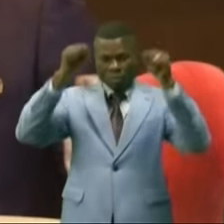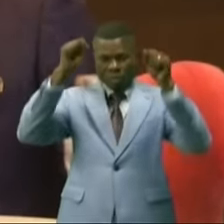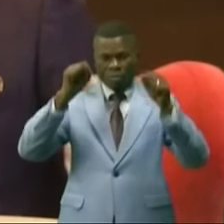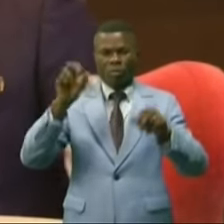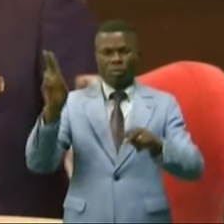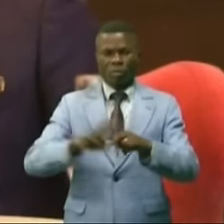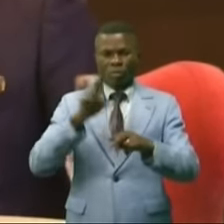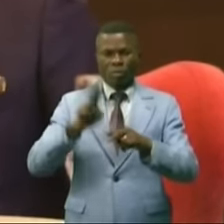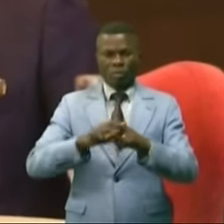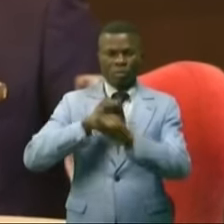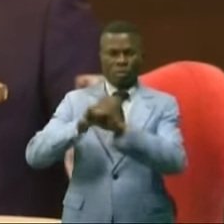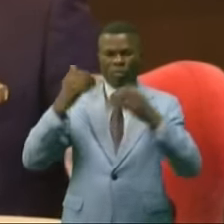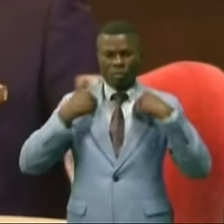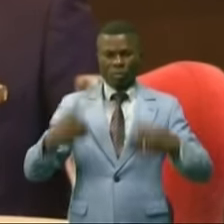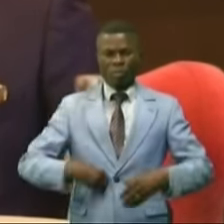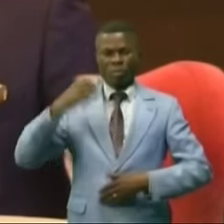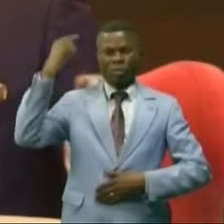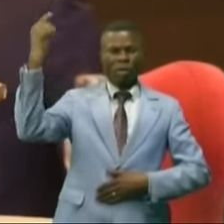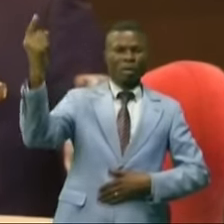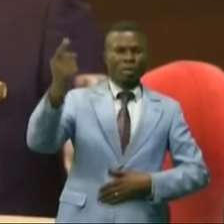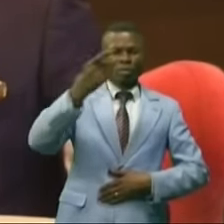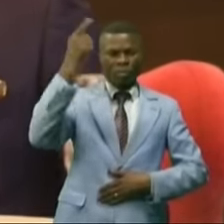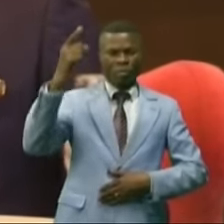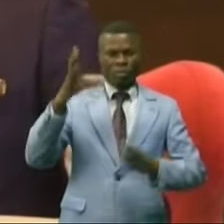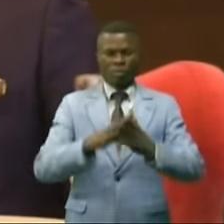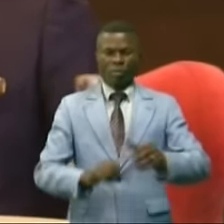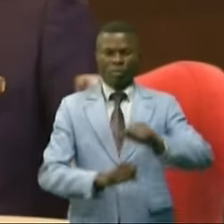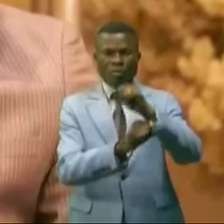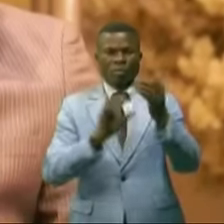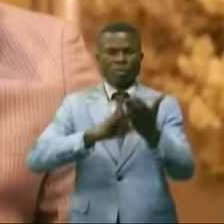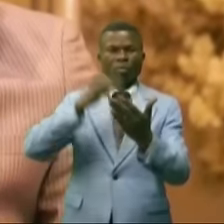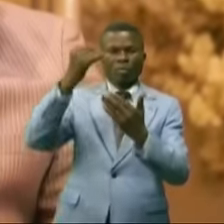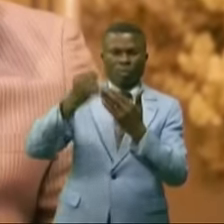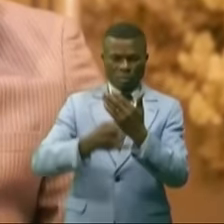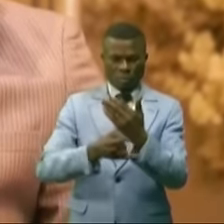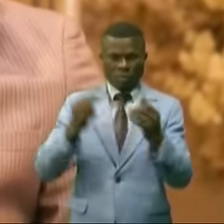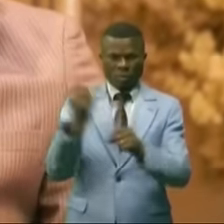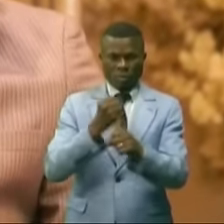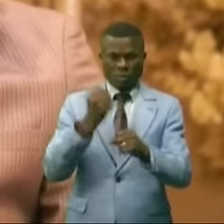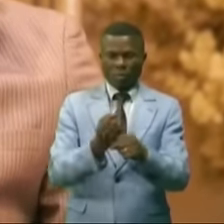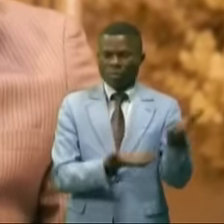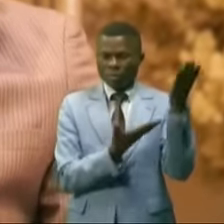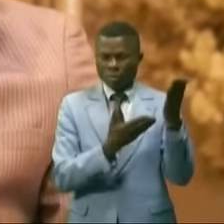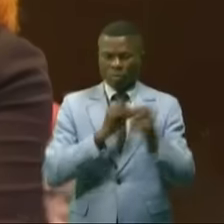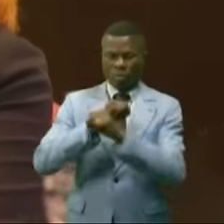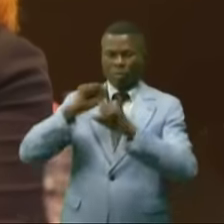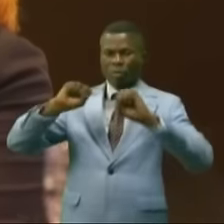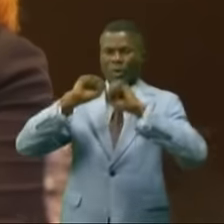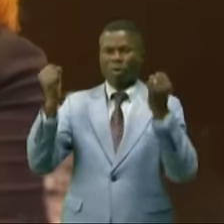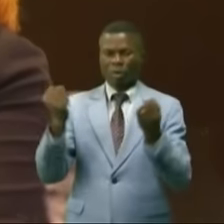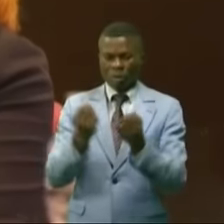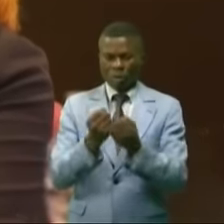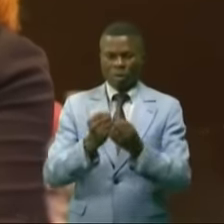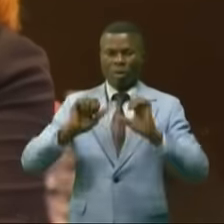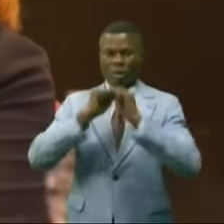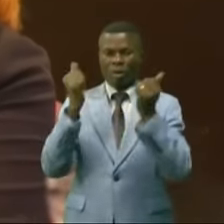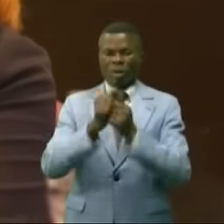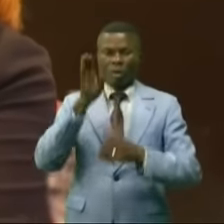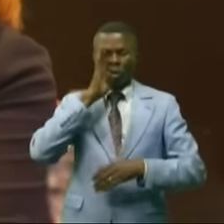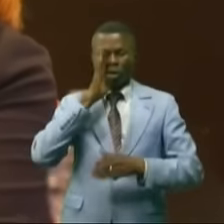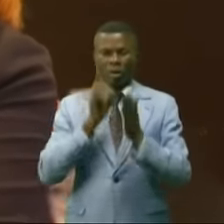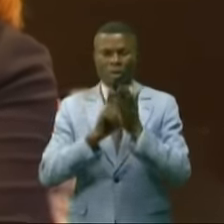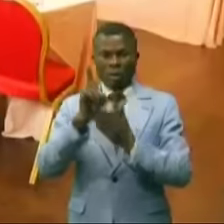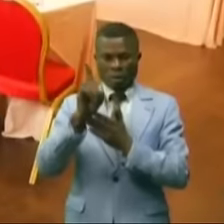œuvre la couverture santé universelle avec l'appui du projet Travail décent et protection sociale de l'Agence belge de